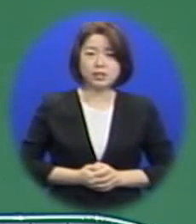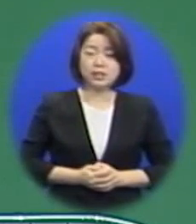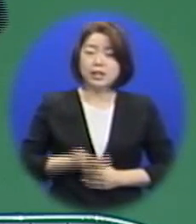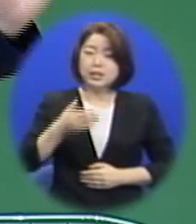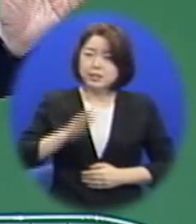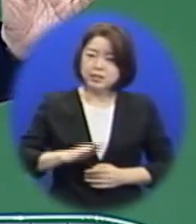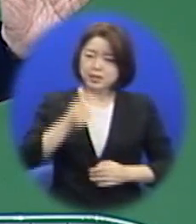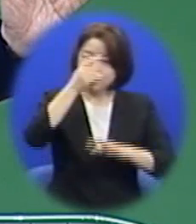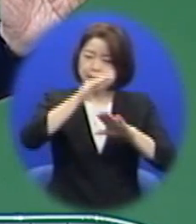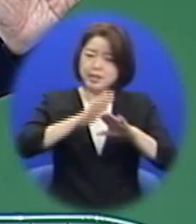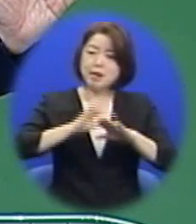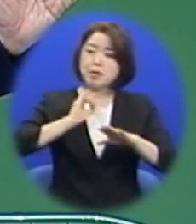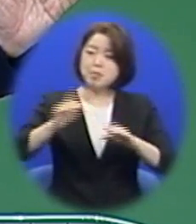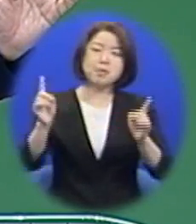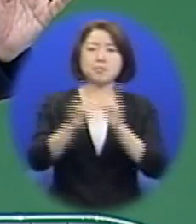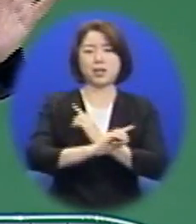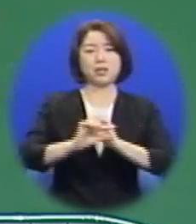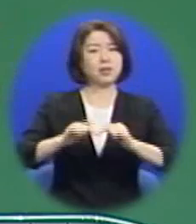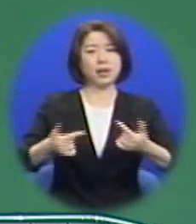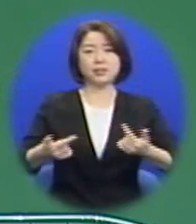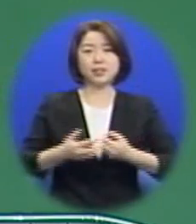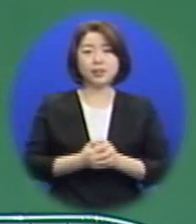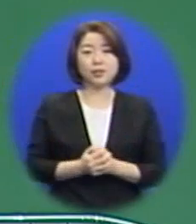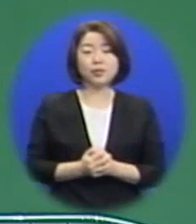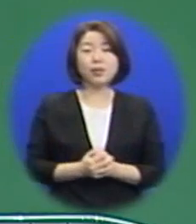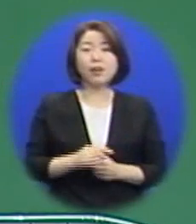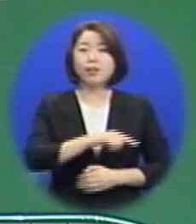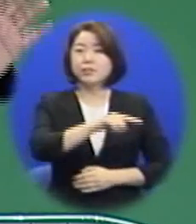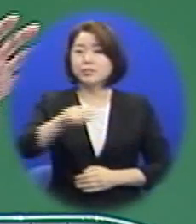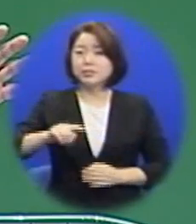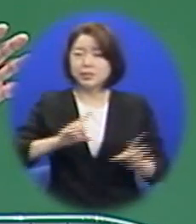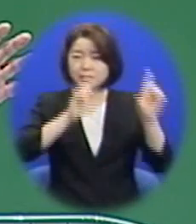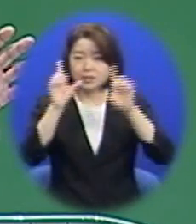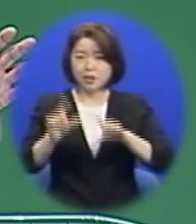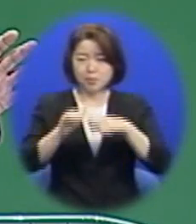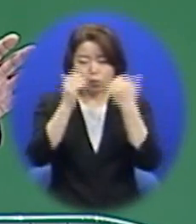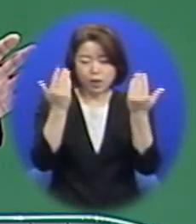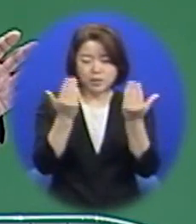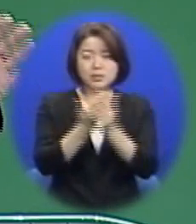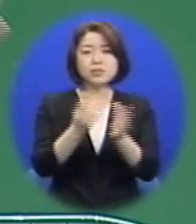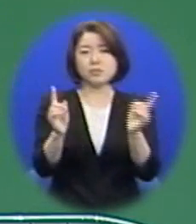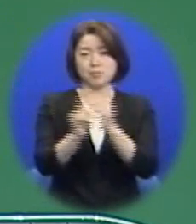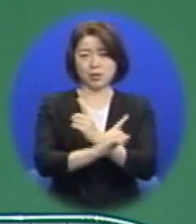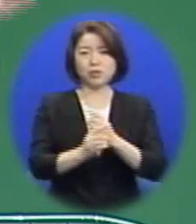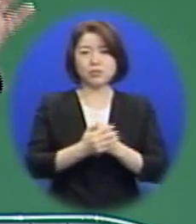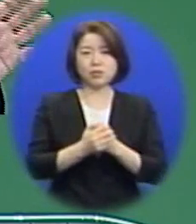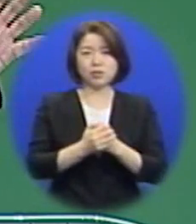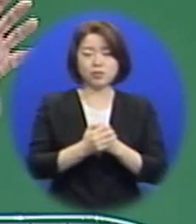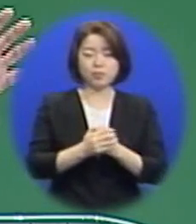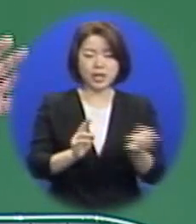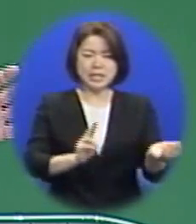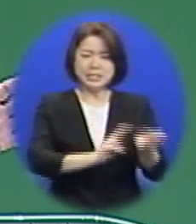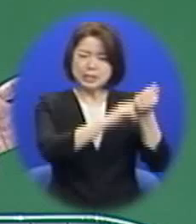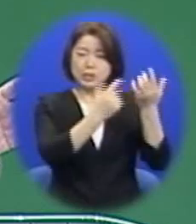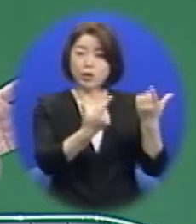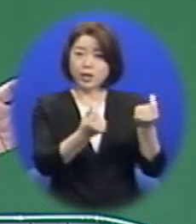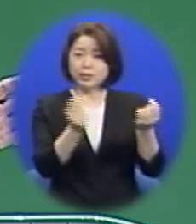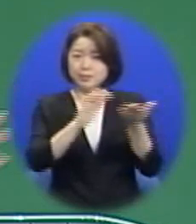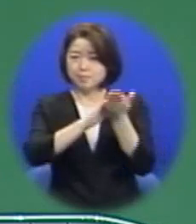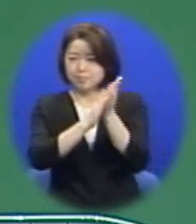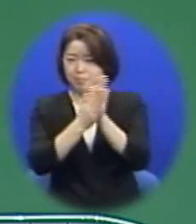그런데 예배만 달라진 게 아닙니다. 그들의 삶이 완전히 바뀌어버렸어요. 기적 같은 변화가